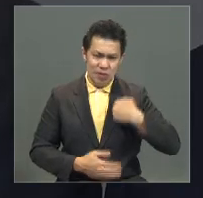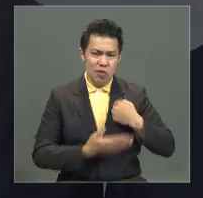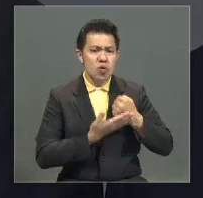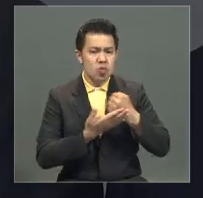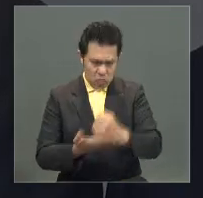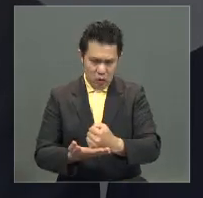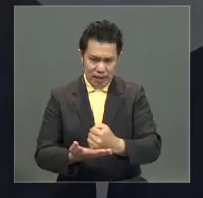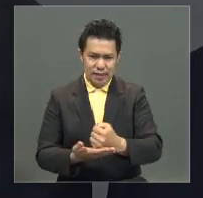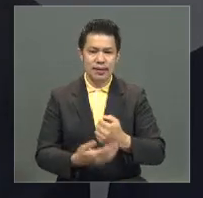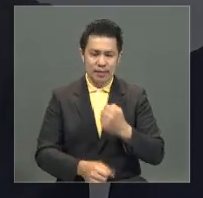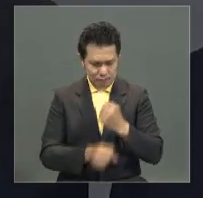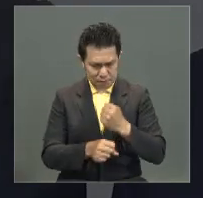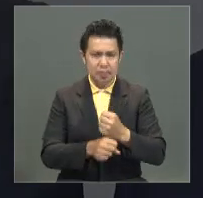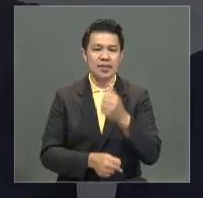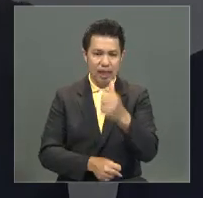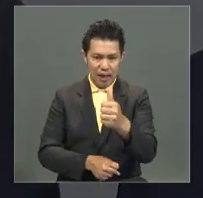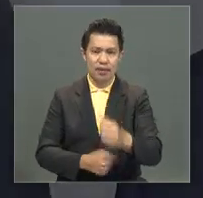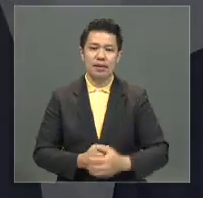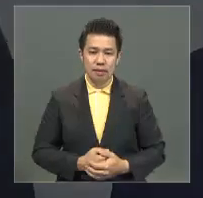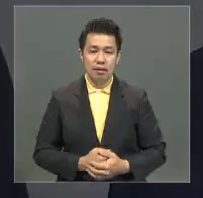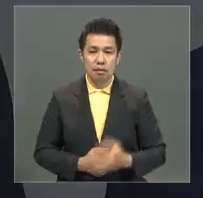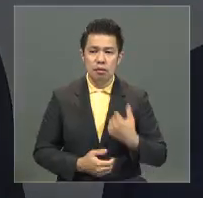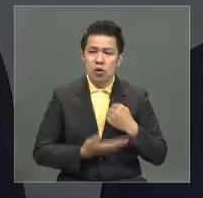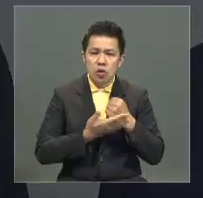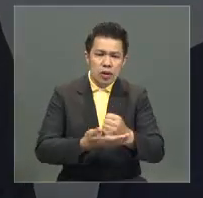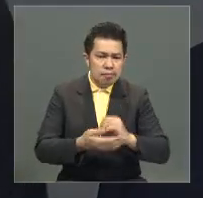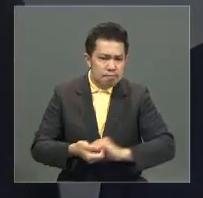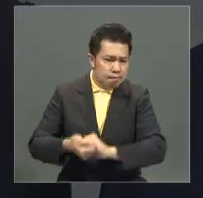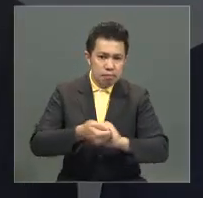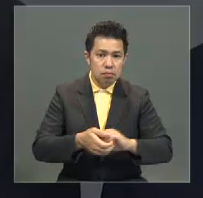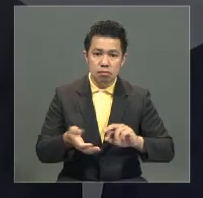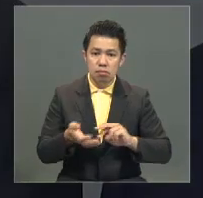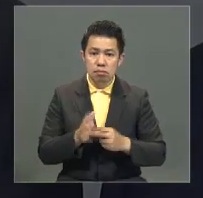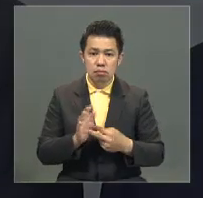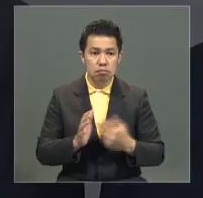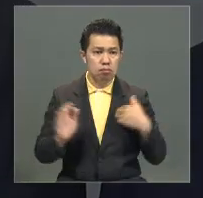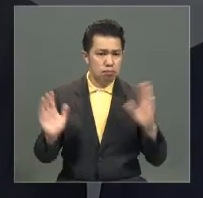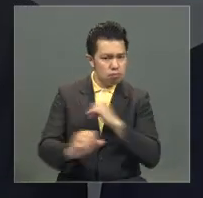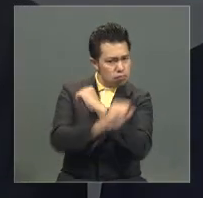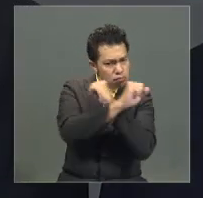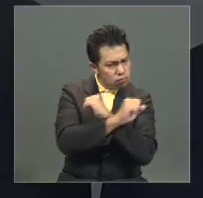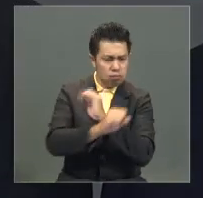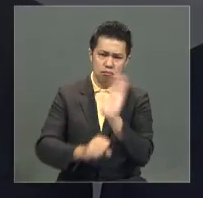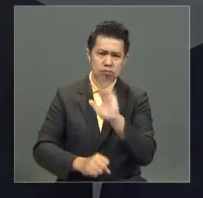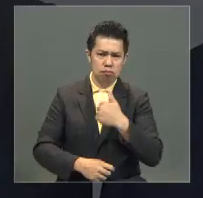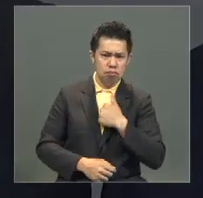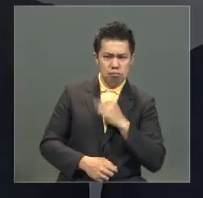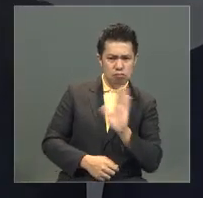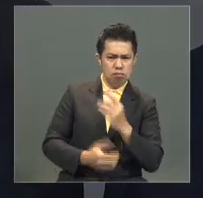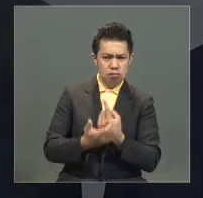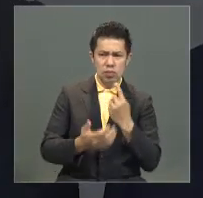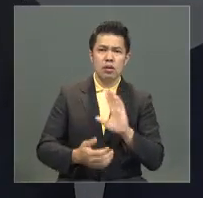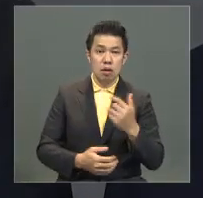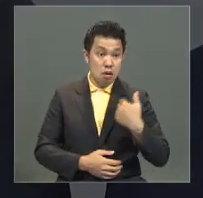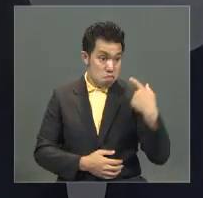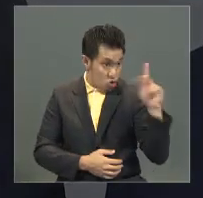ในสิ่งเหล่าสิ่งเหล่านั้นได้นะครับการร่วมมือเราก็ไม่ได้ปิดกั้นนะครับอะไรที่